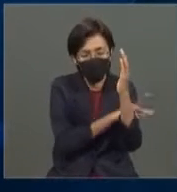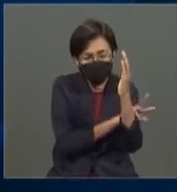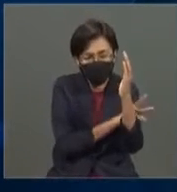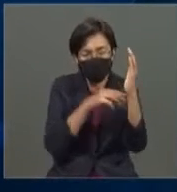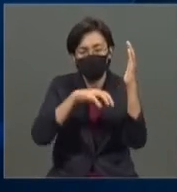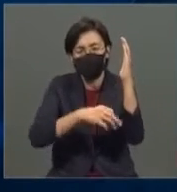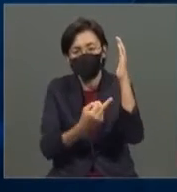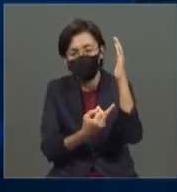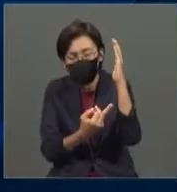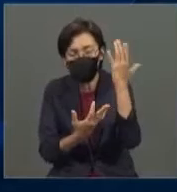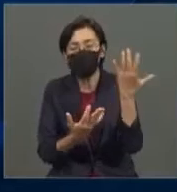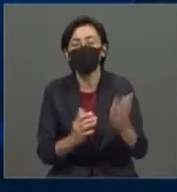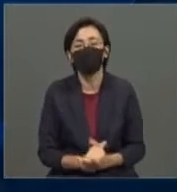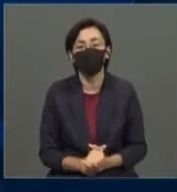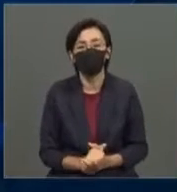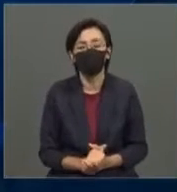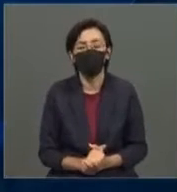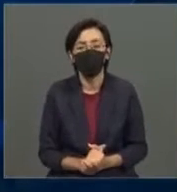มุยเป็นอะไร